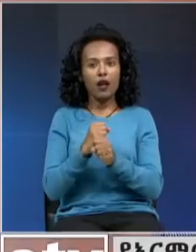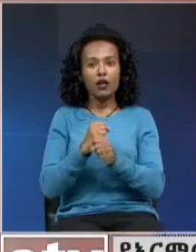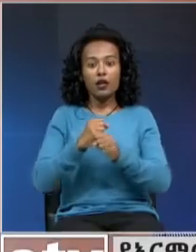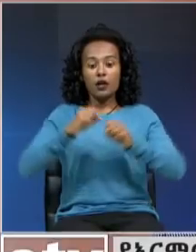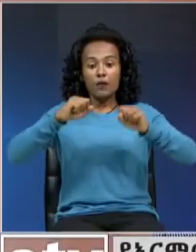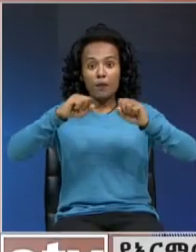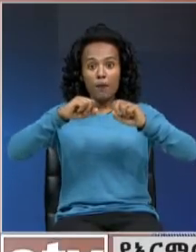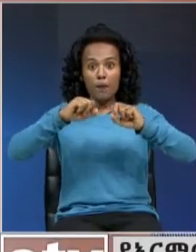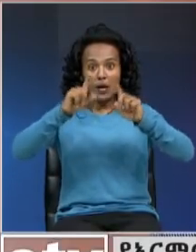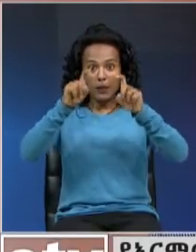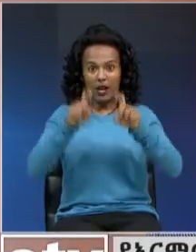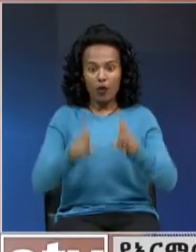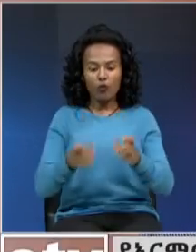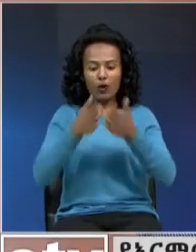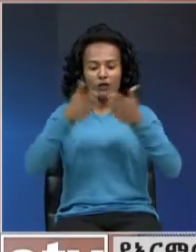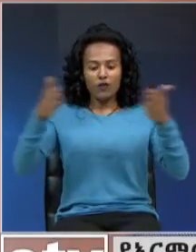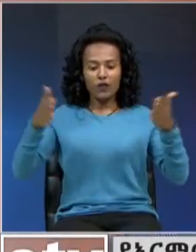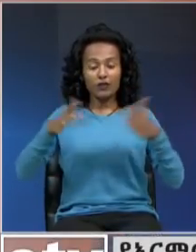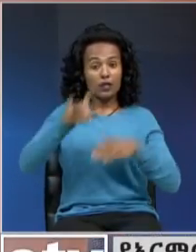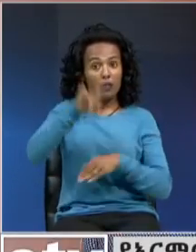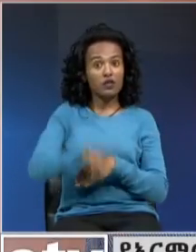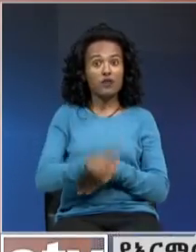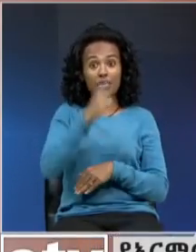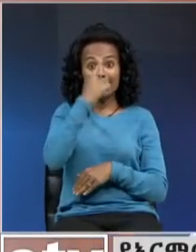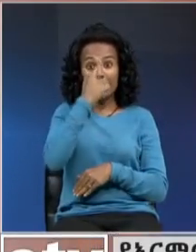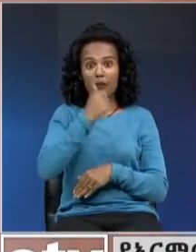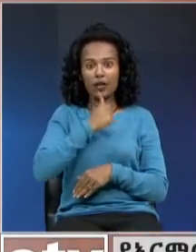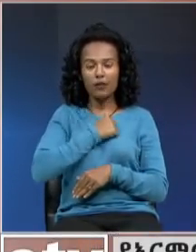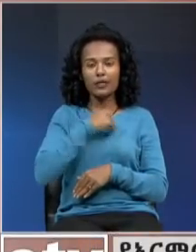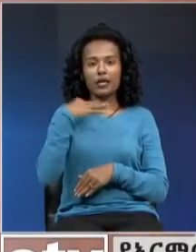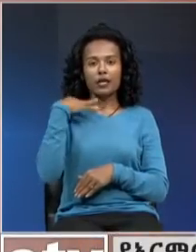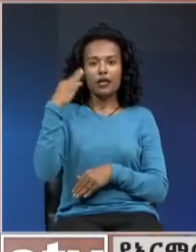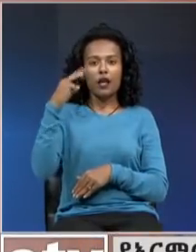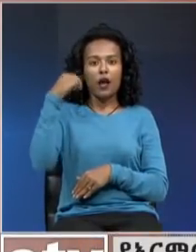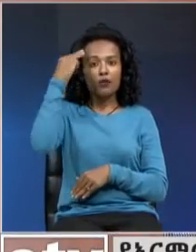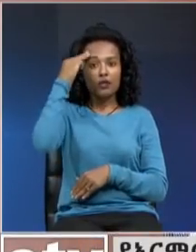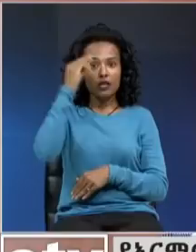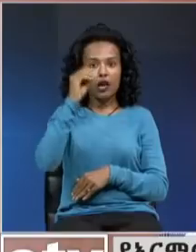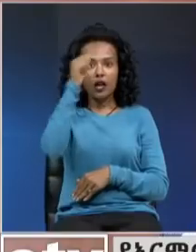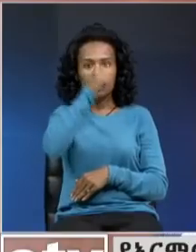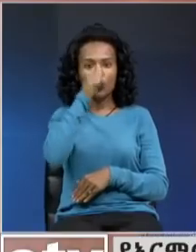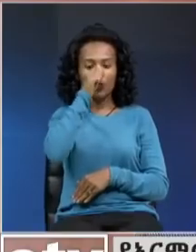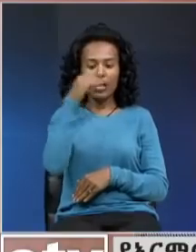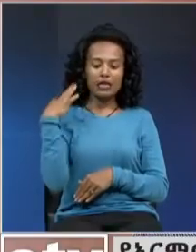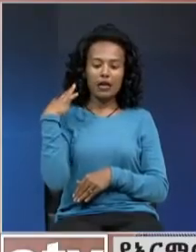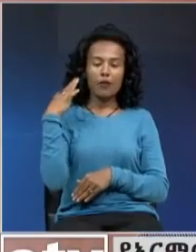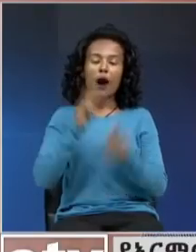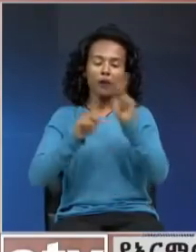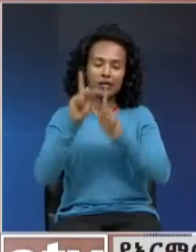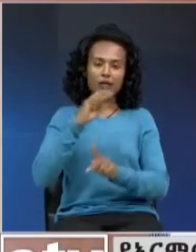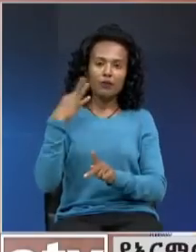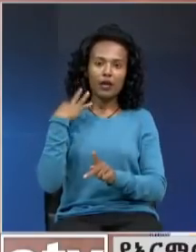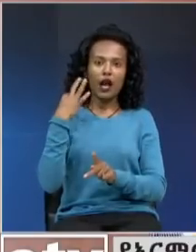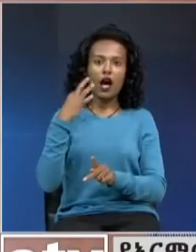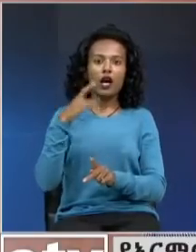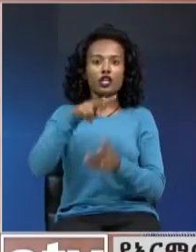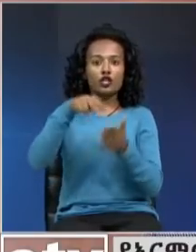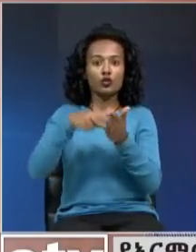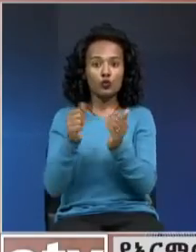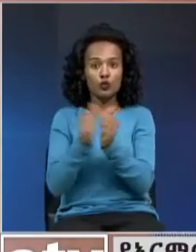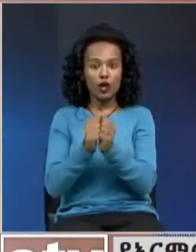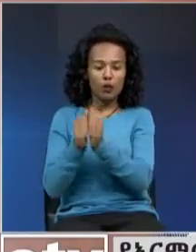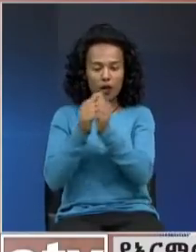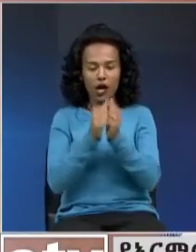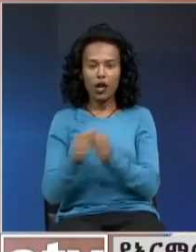ምርመራውን ማስፋፋት እንደሚያስፈልግ ስላምንበት ከጤና ሚኒስቴርና ከኢትዮጵያ ጤና ማህበረሰብ ጤና ኢንስቲትዩት ጋር በጋራ